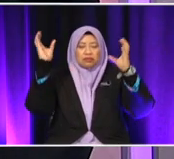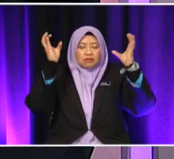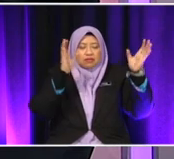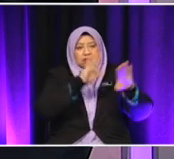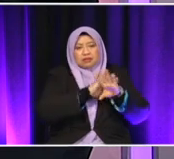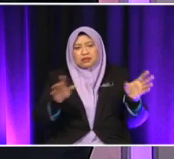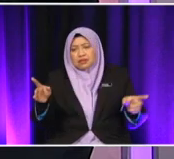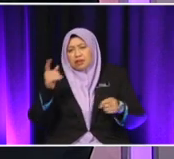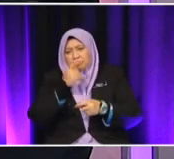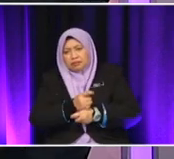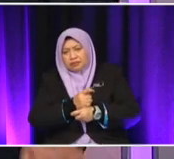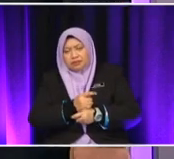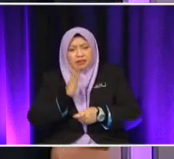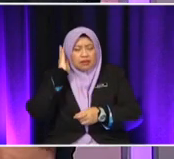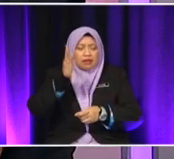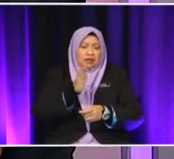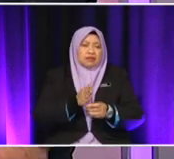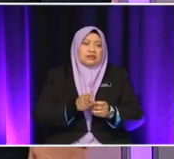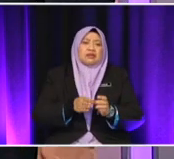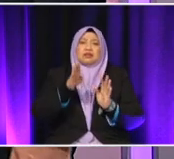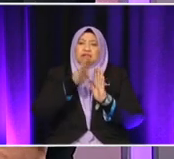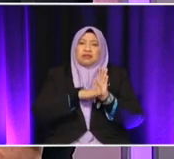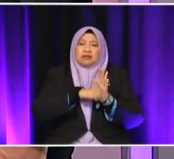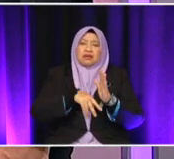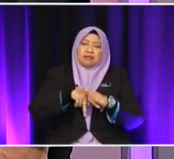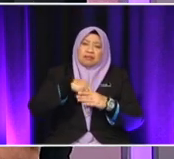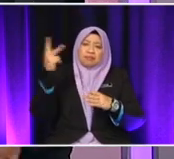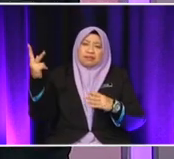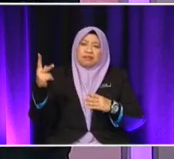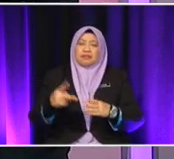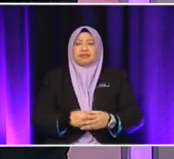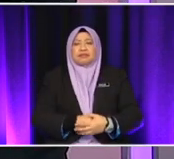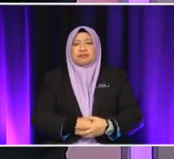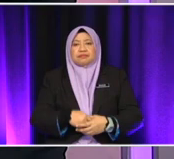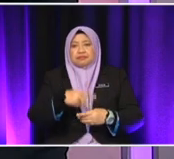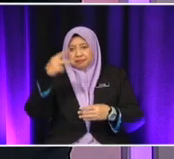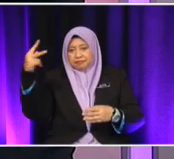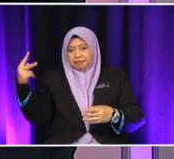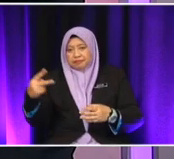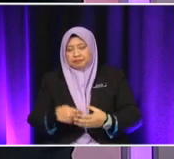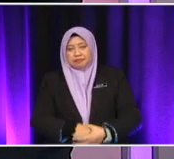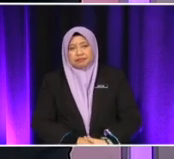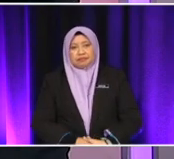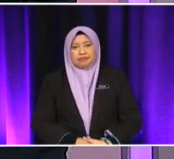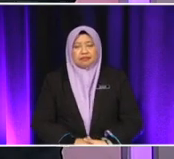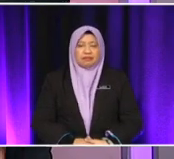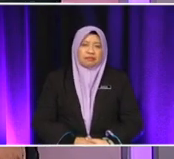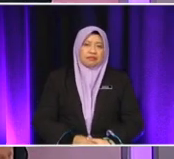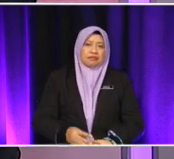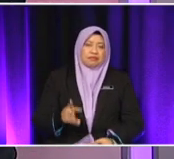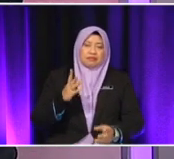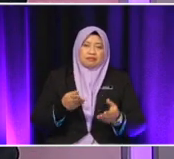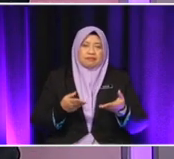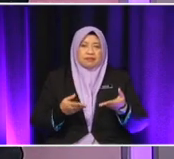berkurangan Oke kalau Ebi dansi sebenarnya meningkat menyebabkan peningkatan di dalam pengeluaran padi kabinet kerajaan